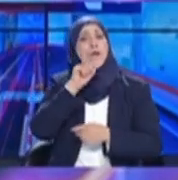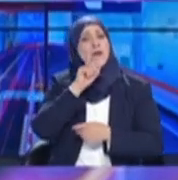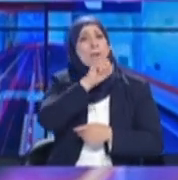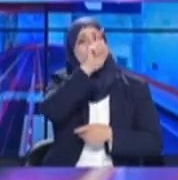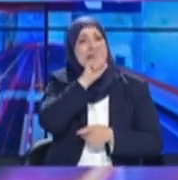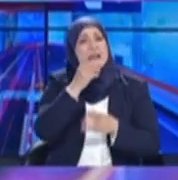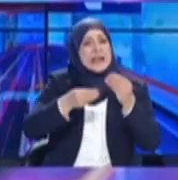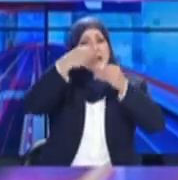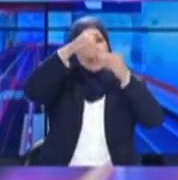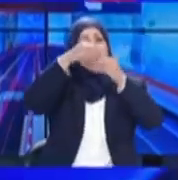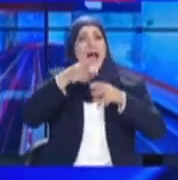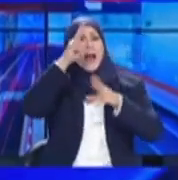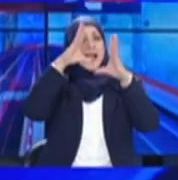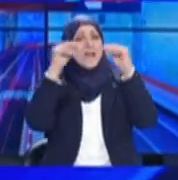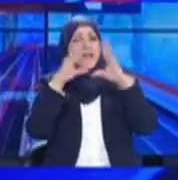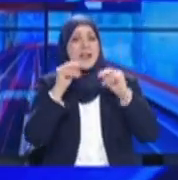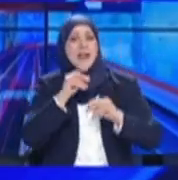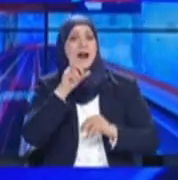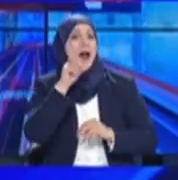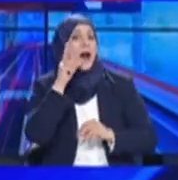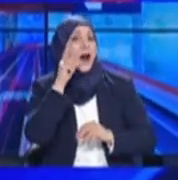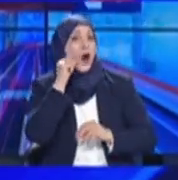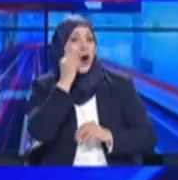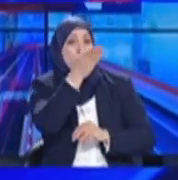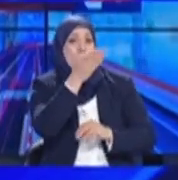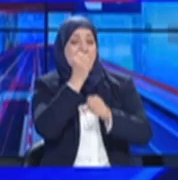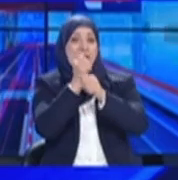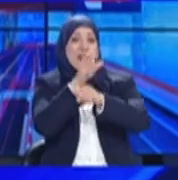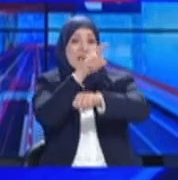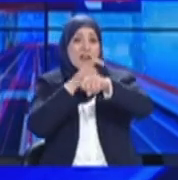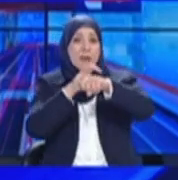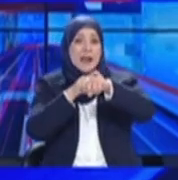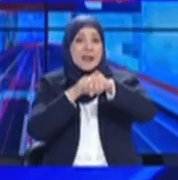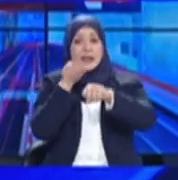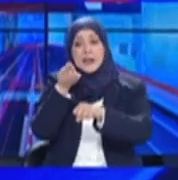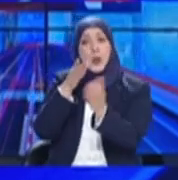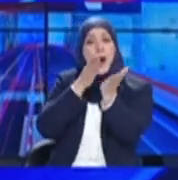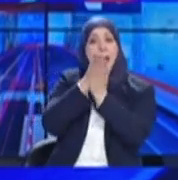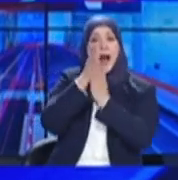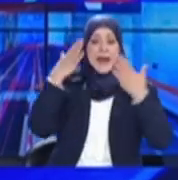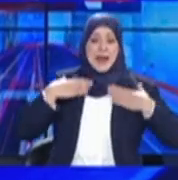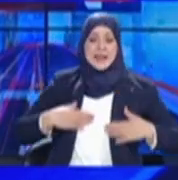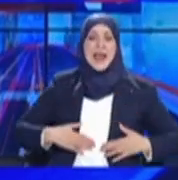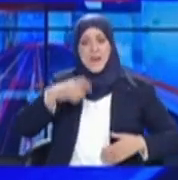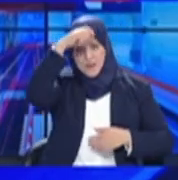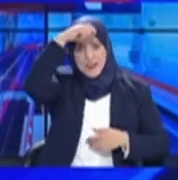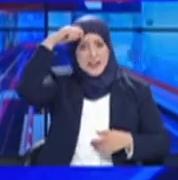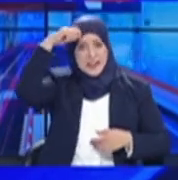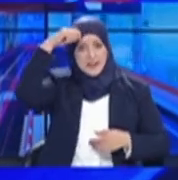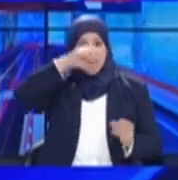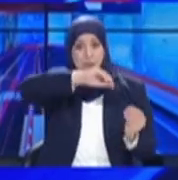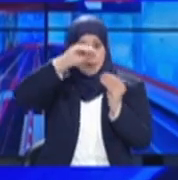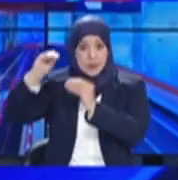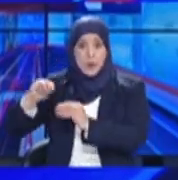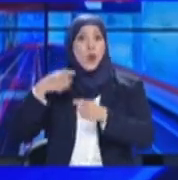اكثر دقه العون البلدي بال بال قانون عنده الحق في في الصيف وكسوه شتاء عمل فيستا